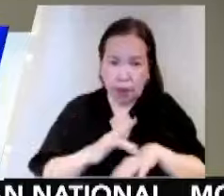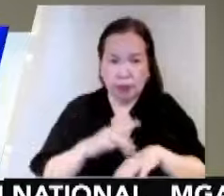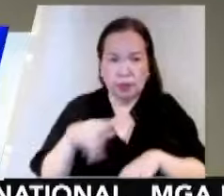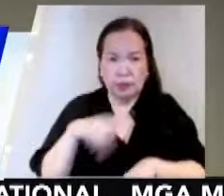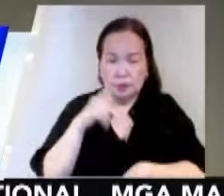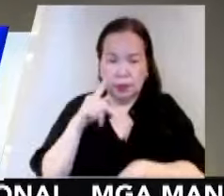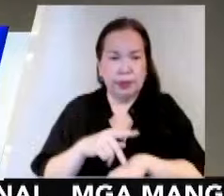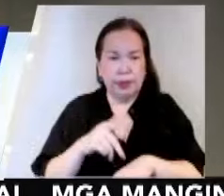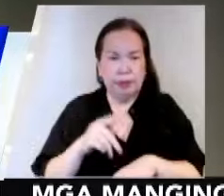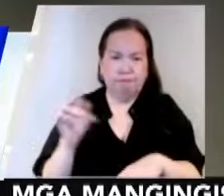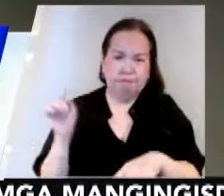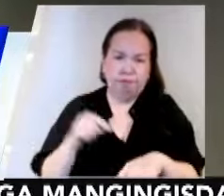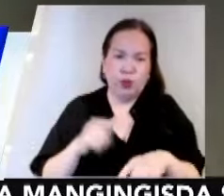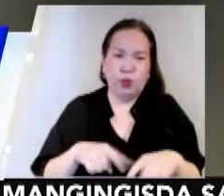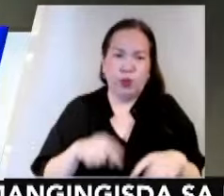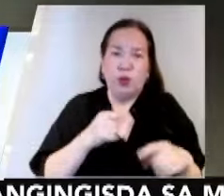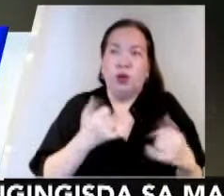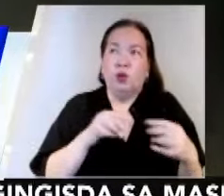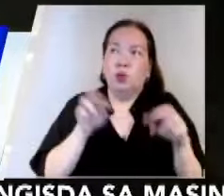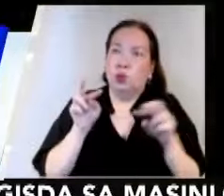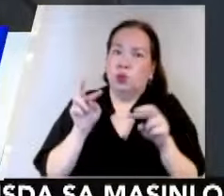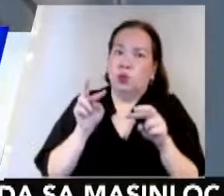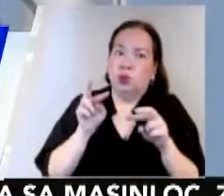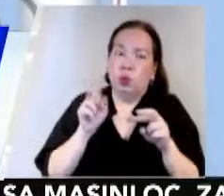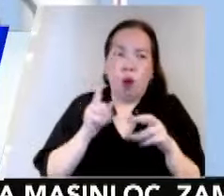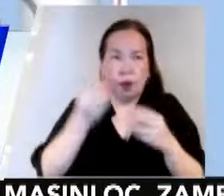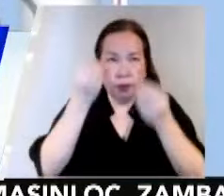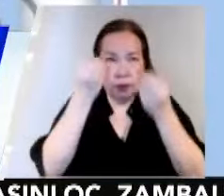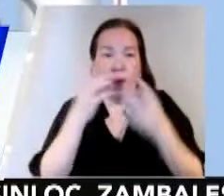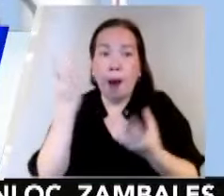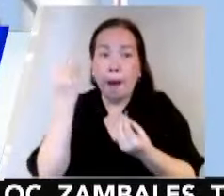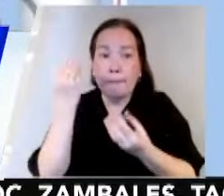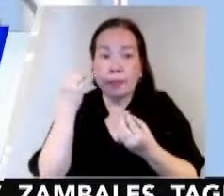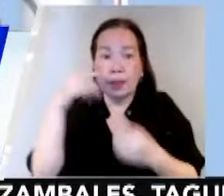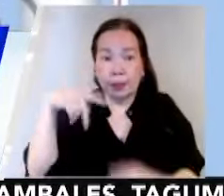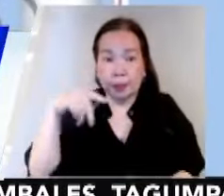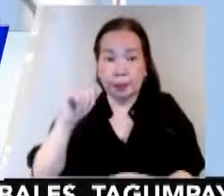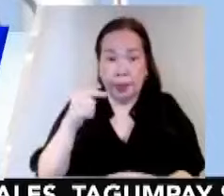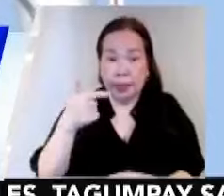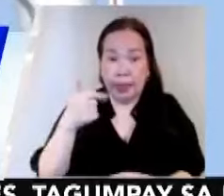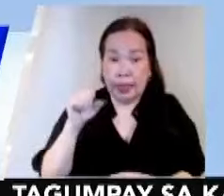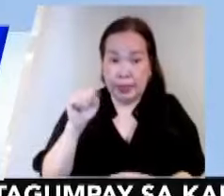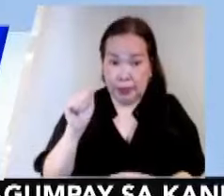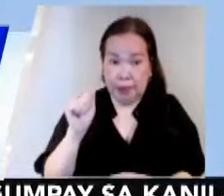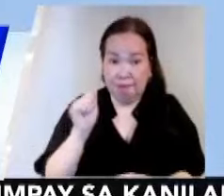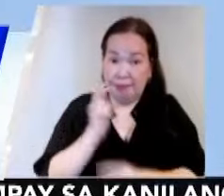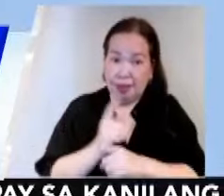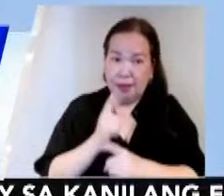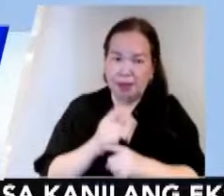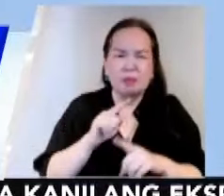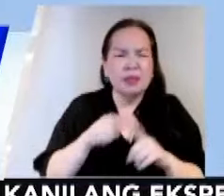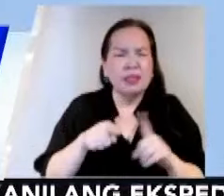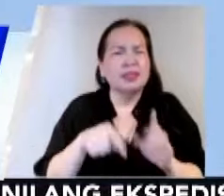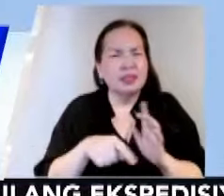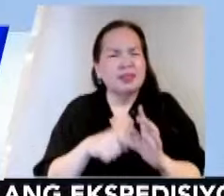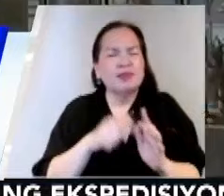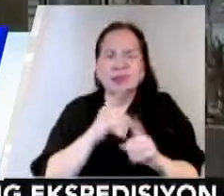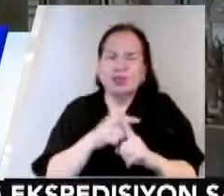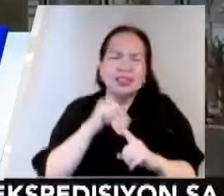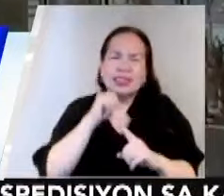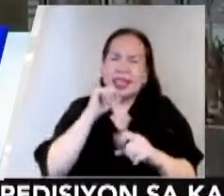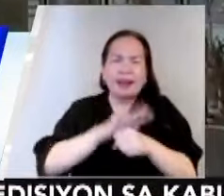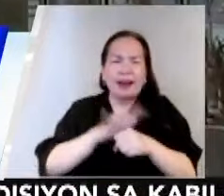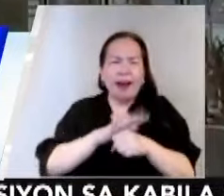ang lahat sa weather advisories ng PAGASA. Yun nga lang, hindi raw pala sapat ang mga weather monitoring stations